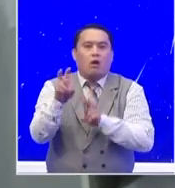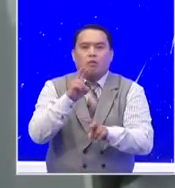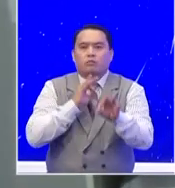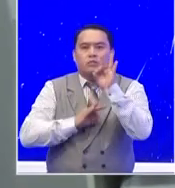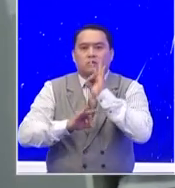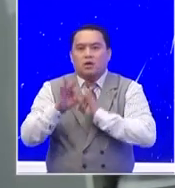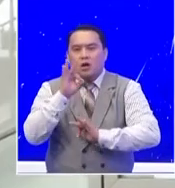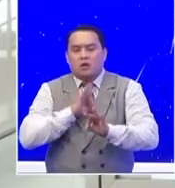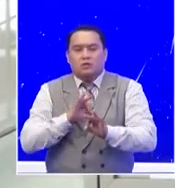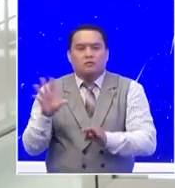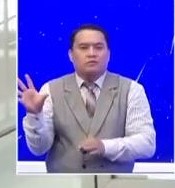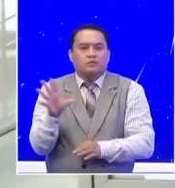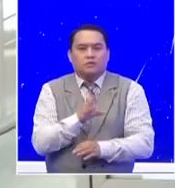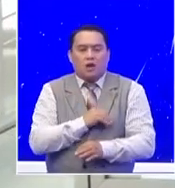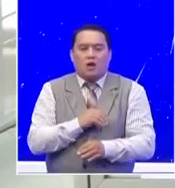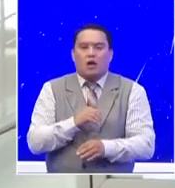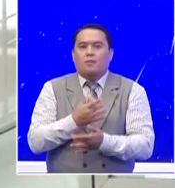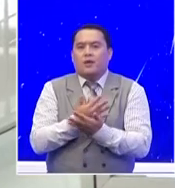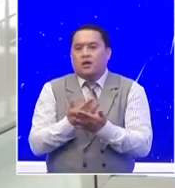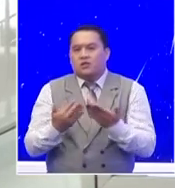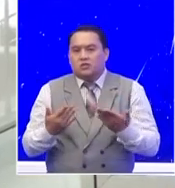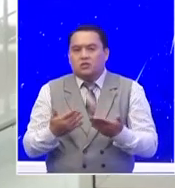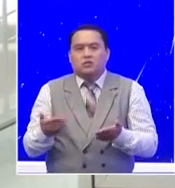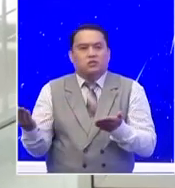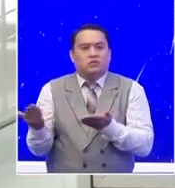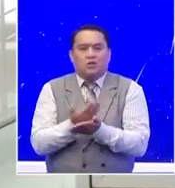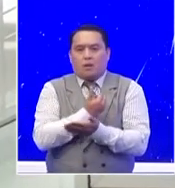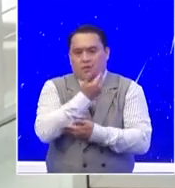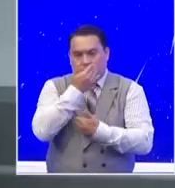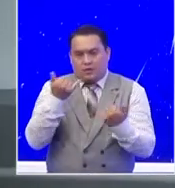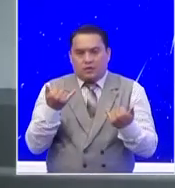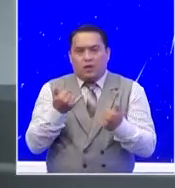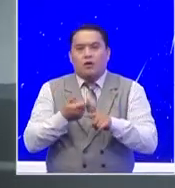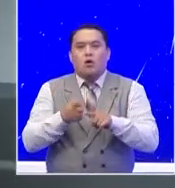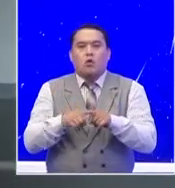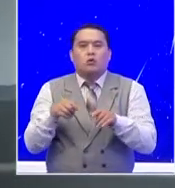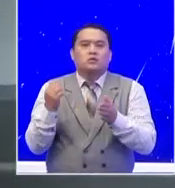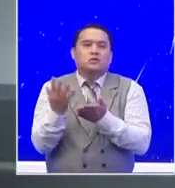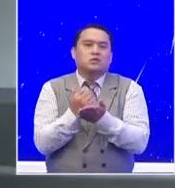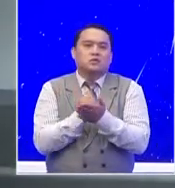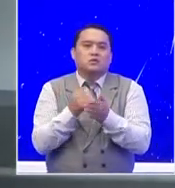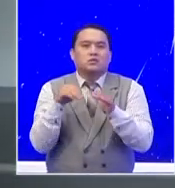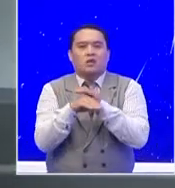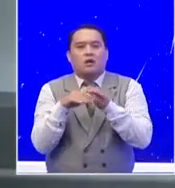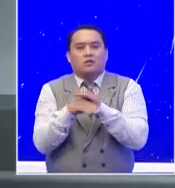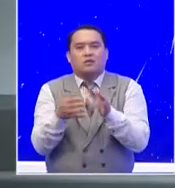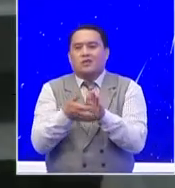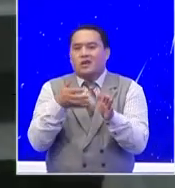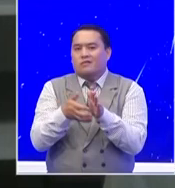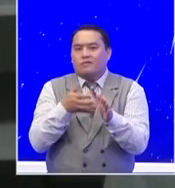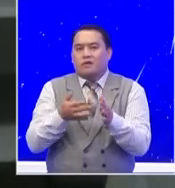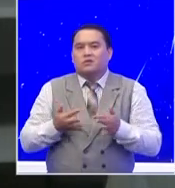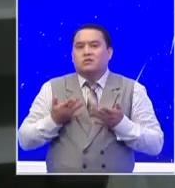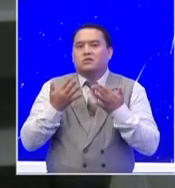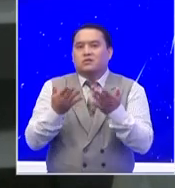метрит, аскорбин қышқылы, асперин, парацетамол табылмады. Жауаптылар мұны қоймадағы жетіспеушілікпен түсіндірді. Сұраныс